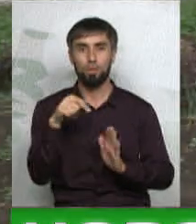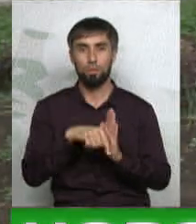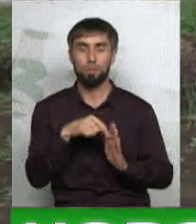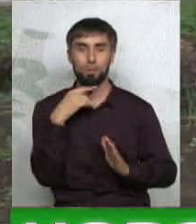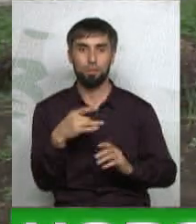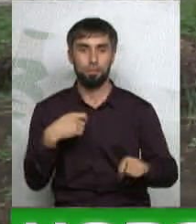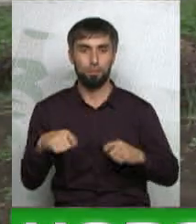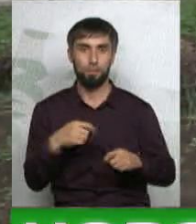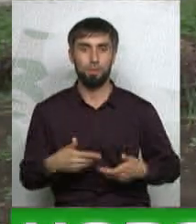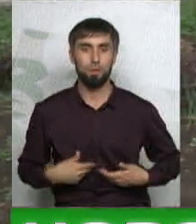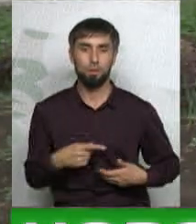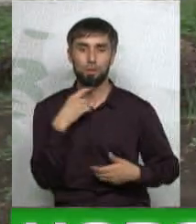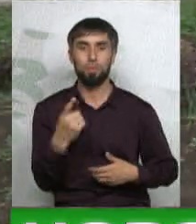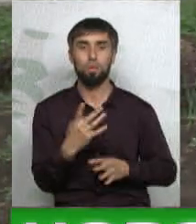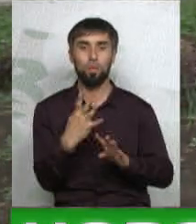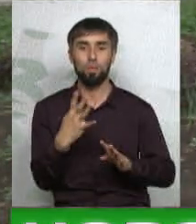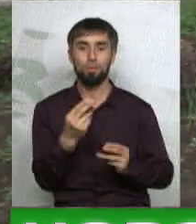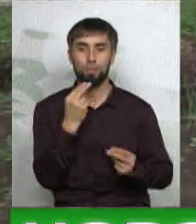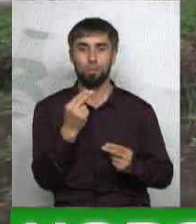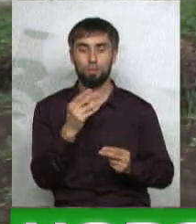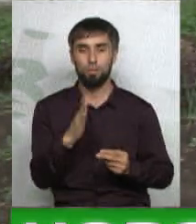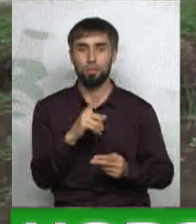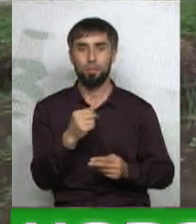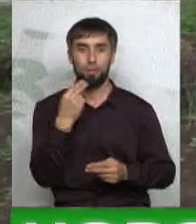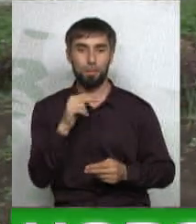рынок. Жители республики в первую очередь продукцию ценят за